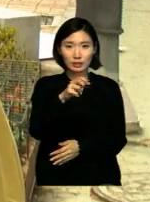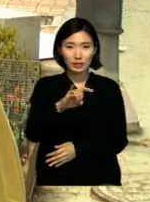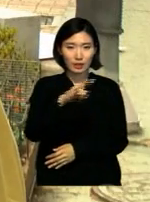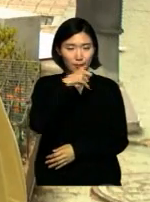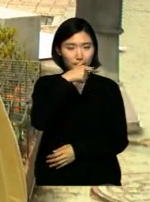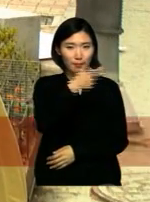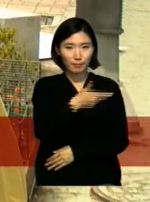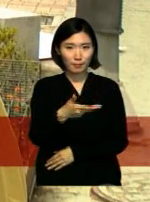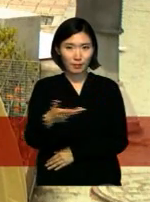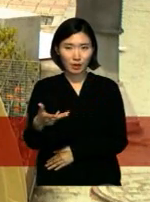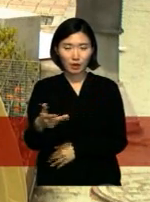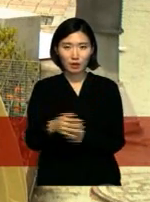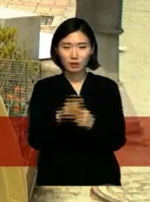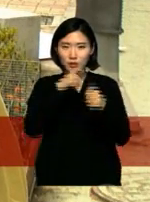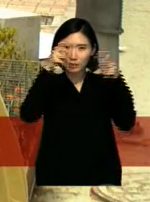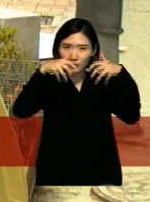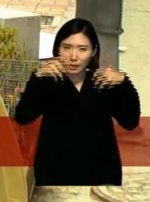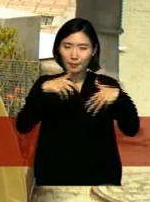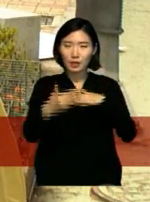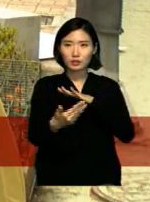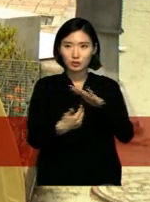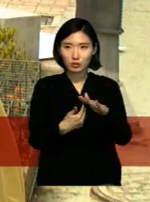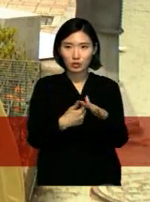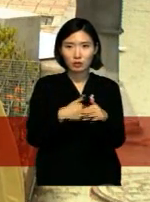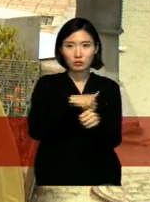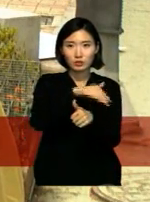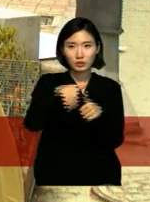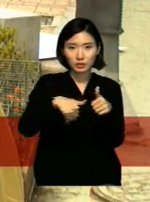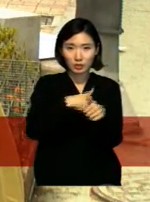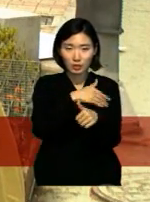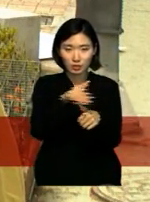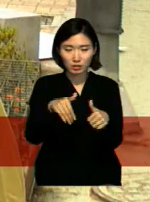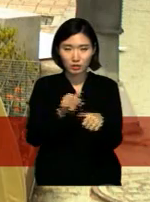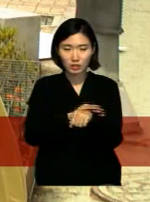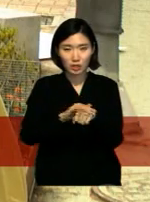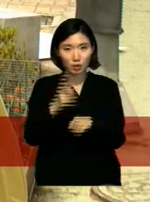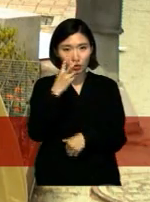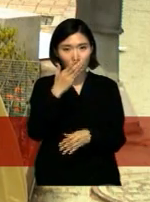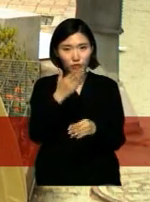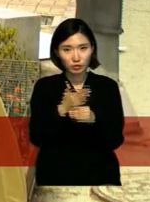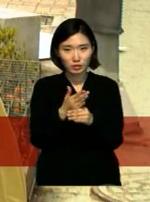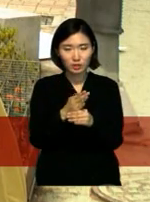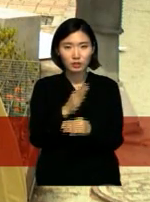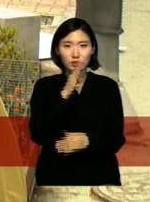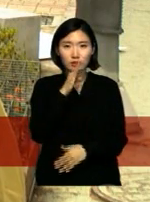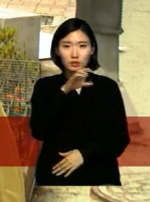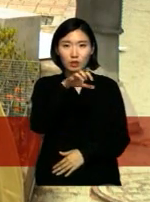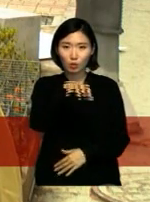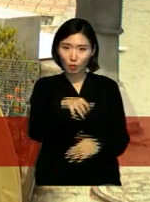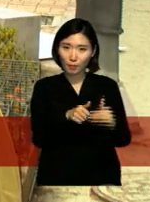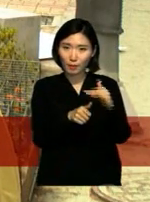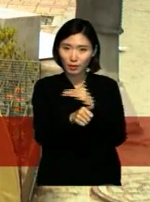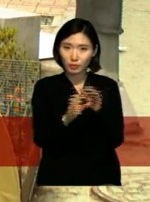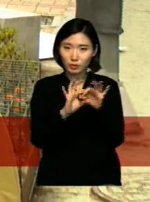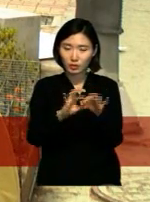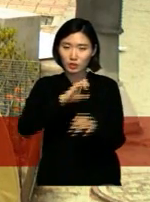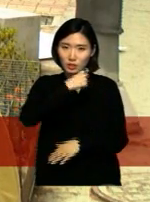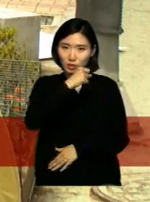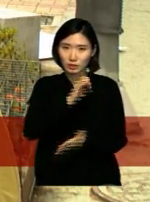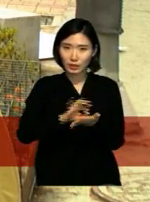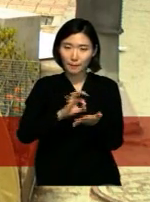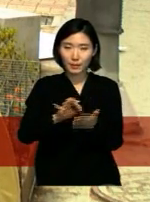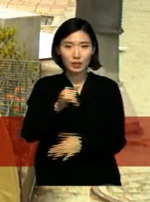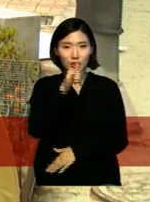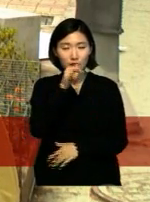장마철을 맞이해서 제대로 현장이 관리가 되고 있는지도 꼼꼼하게 점검을 해봤고요. 행정사무 감사를 통해서 예산 낭비